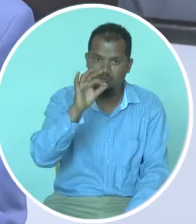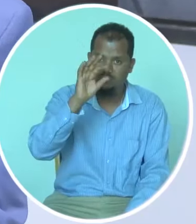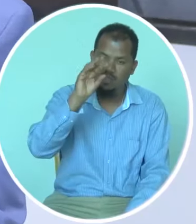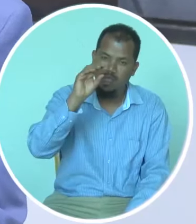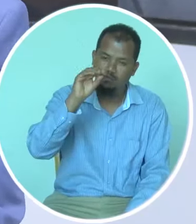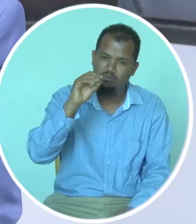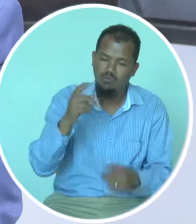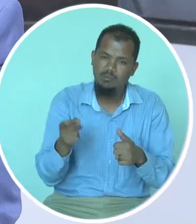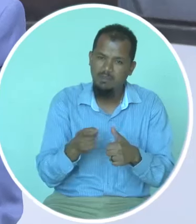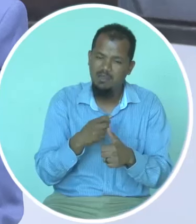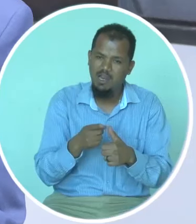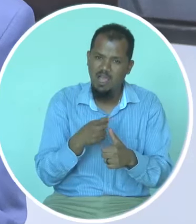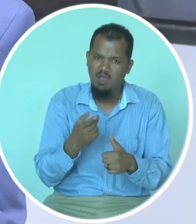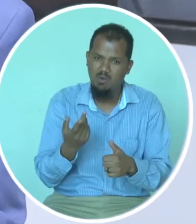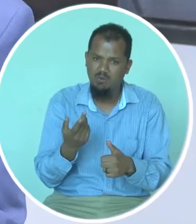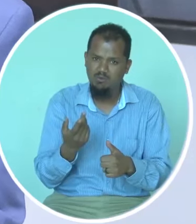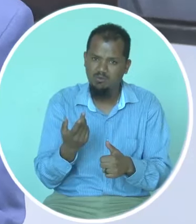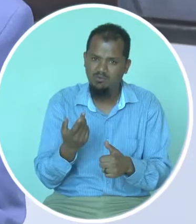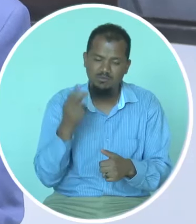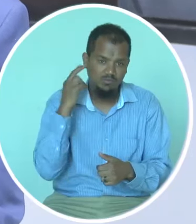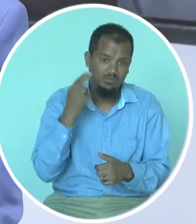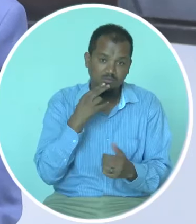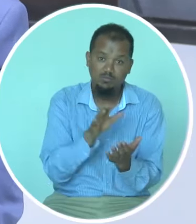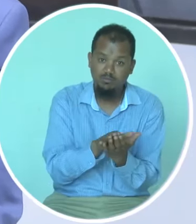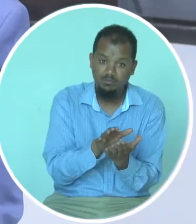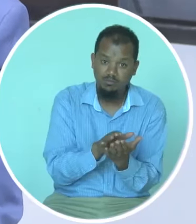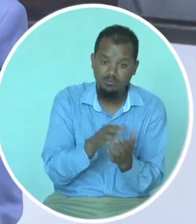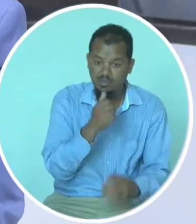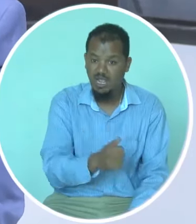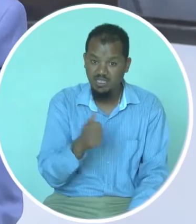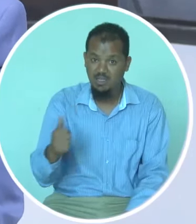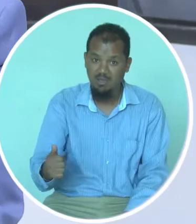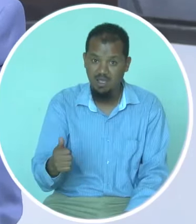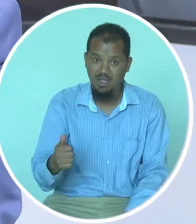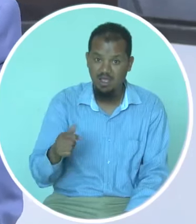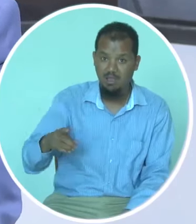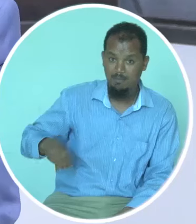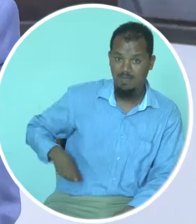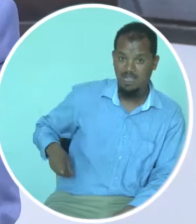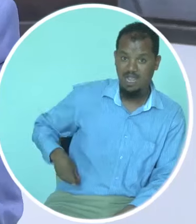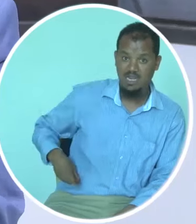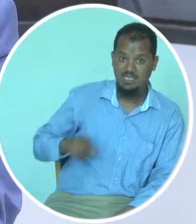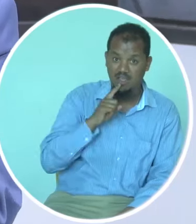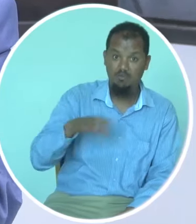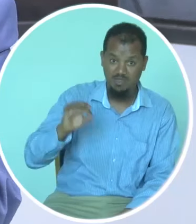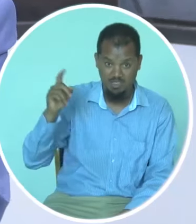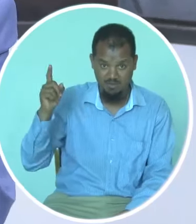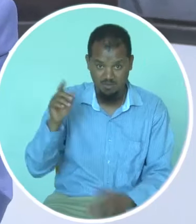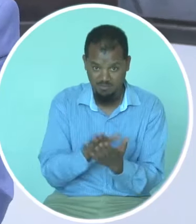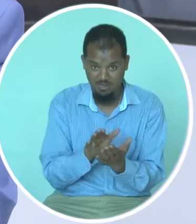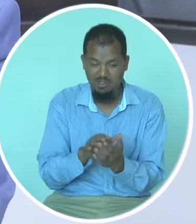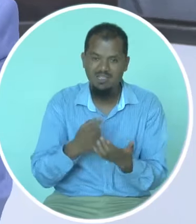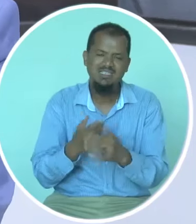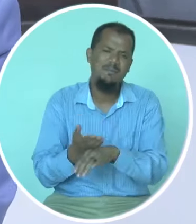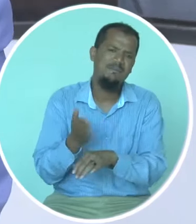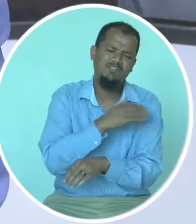يهام ساوچو يمي جمريو مسماتي تساناچو تمرت بيت زيو عدسابا مكاني سامينجي يوم مالتنو كزان